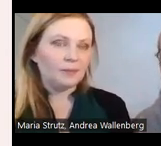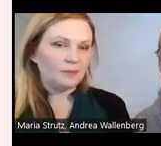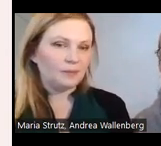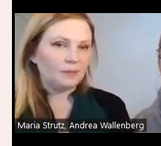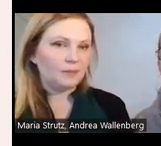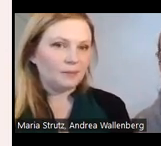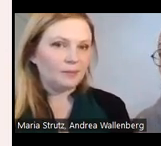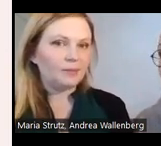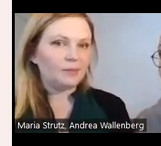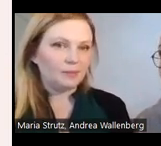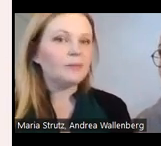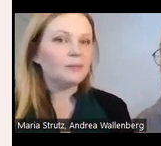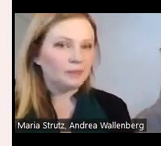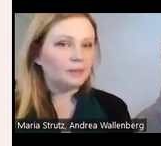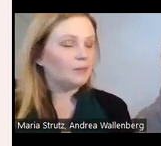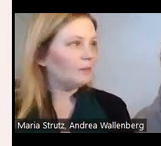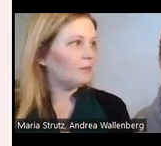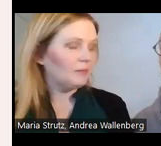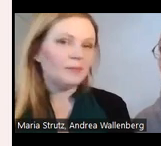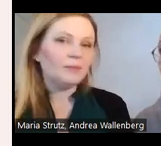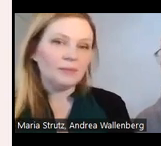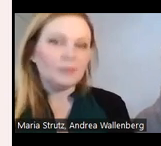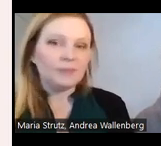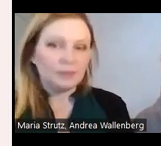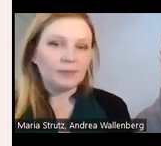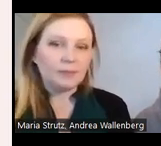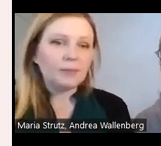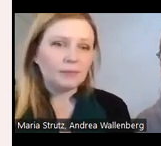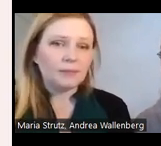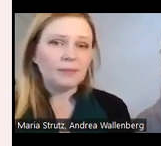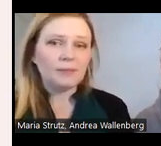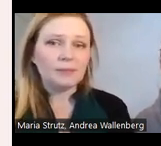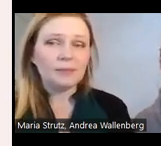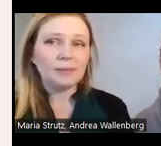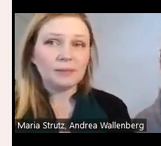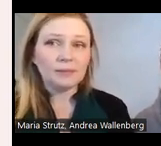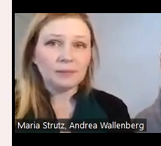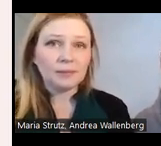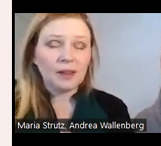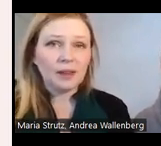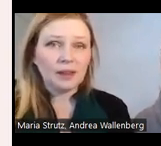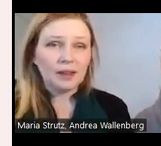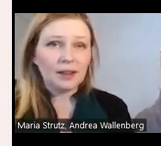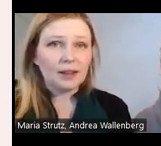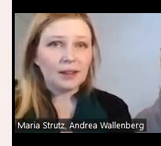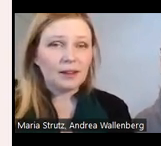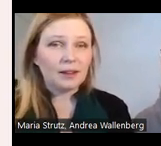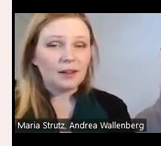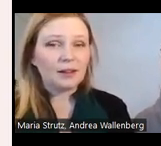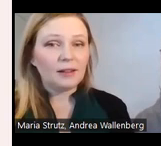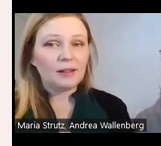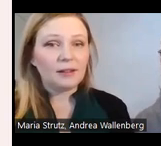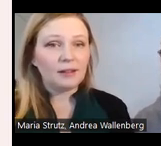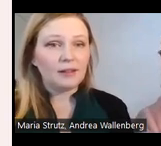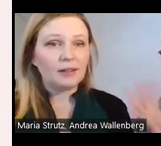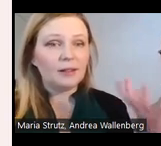eller möjlighet att få uttrycka sig innan kanske orden och meningarna är på plats. Att det hjälper barnet själv att